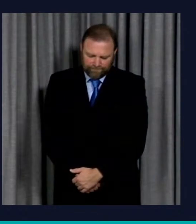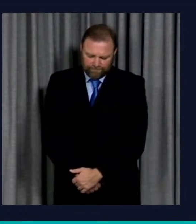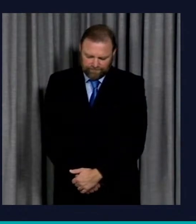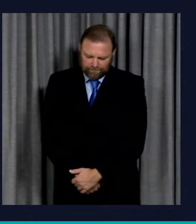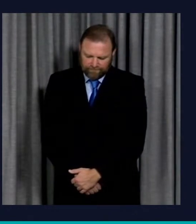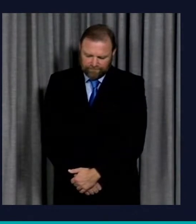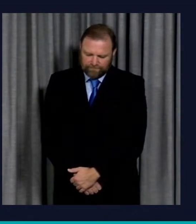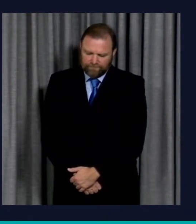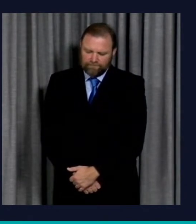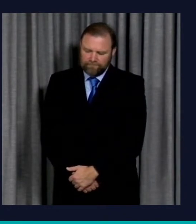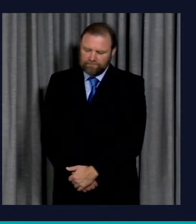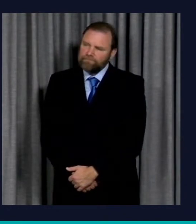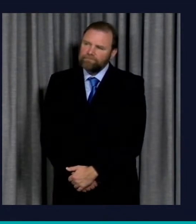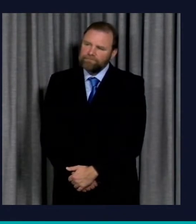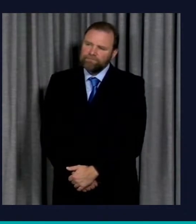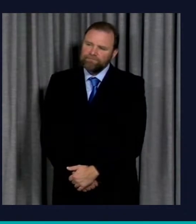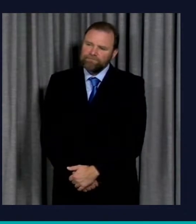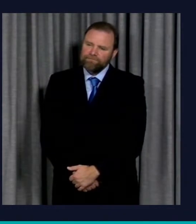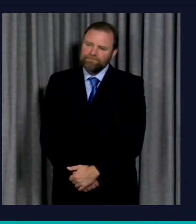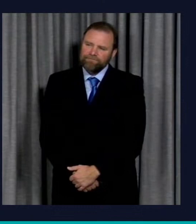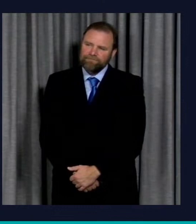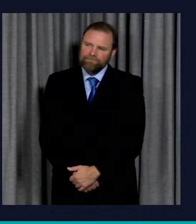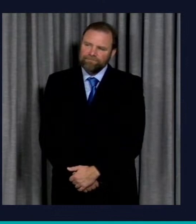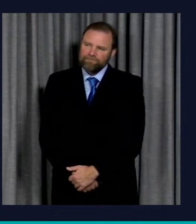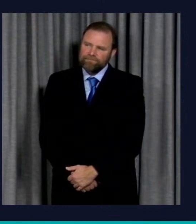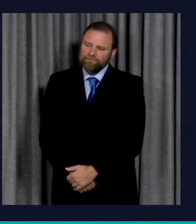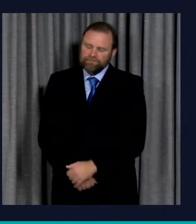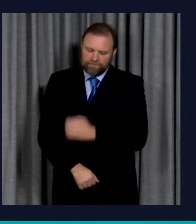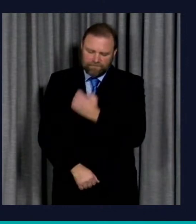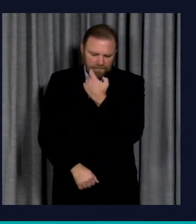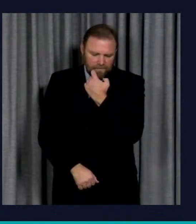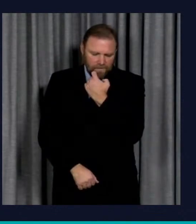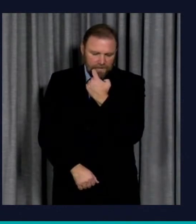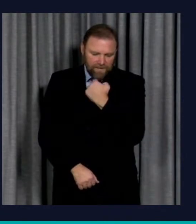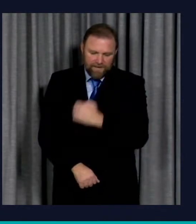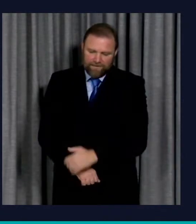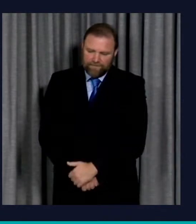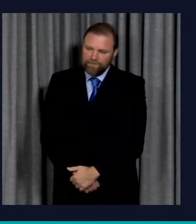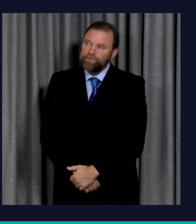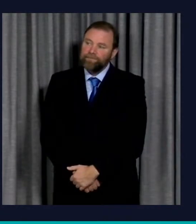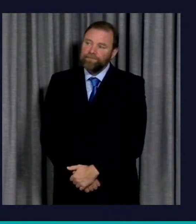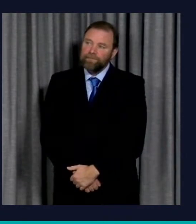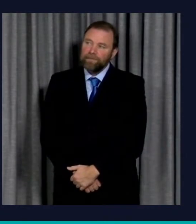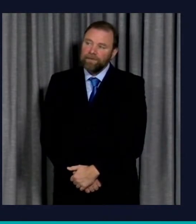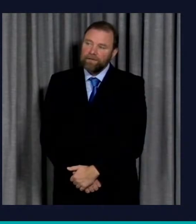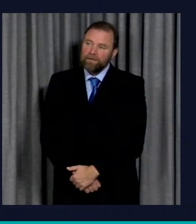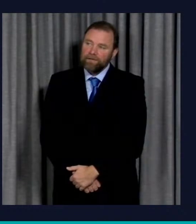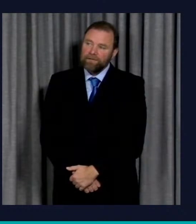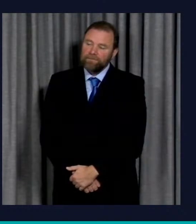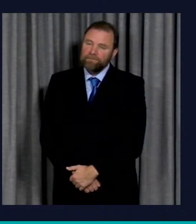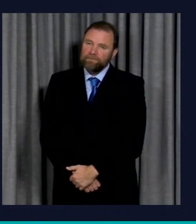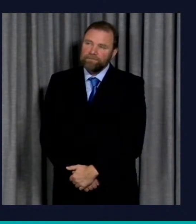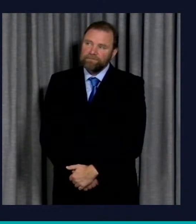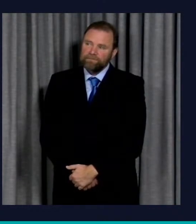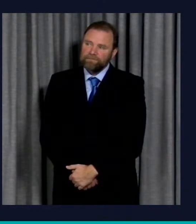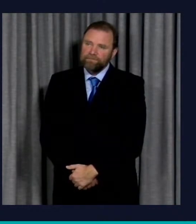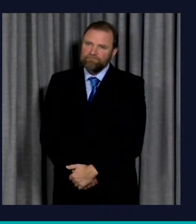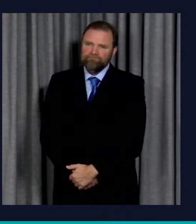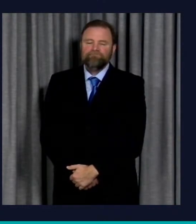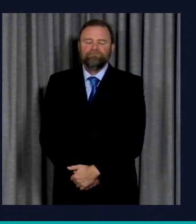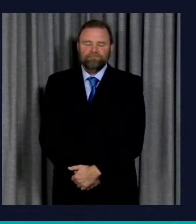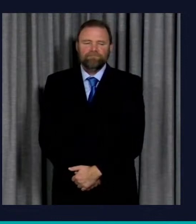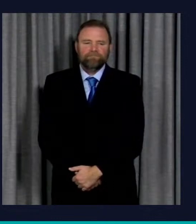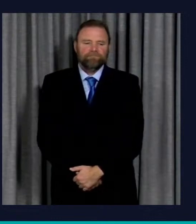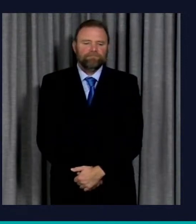ar diwrnod arall. So, ni'n mynd I aros gytre, ni'n mynd I fwynhau y Nadolig, ond ni'n mynd I trial I wneud mewn ffordd